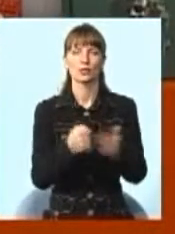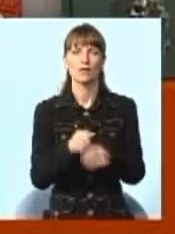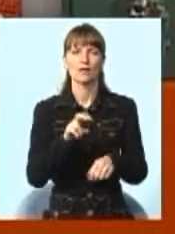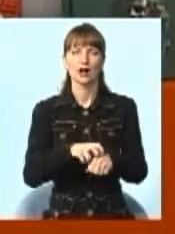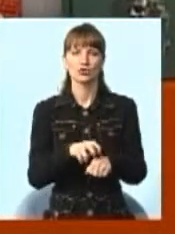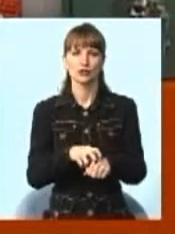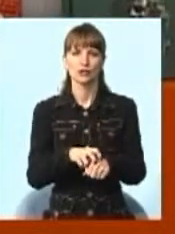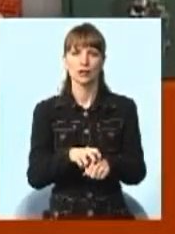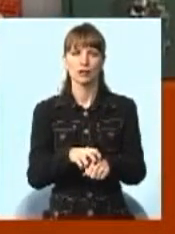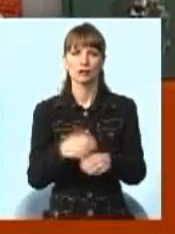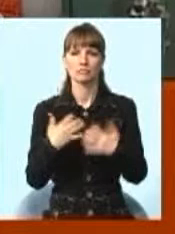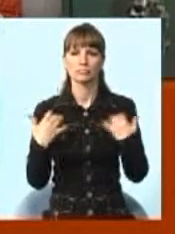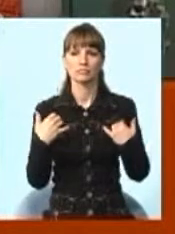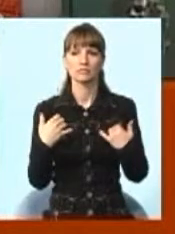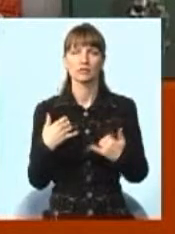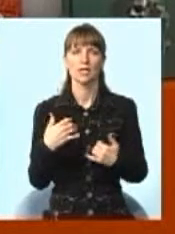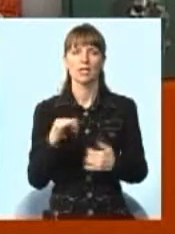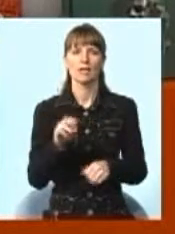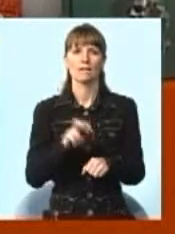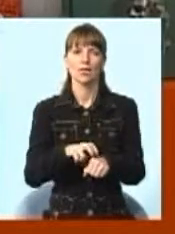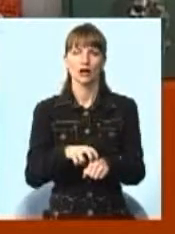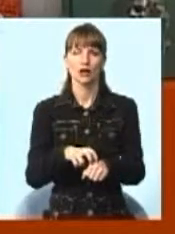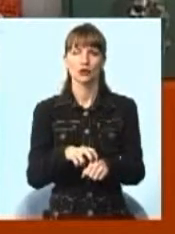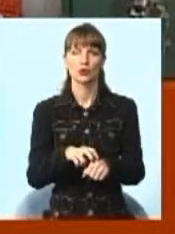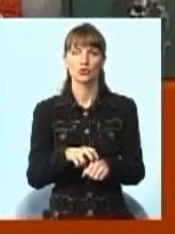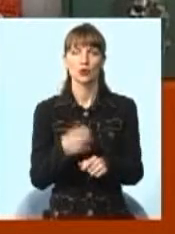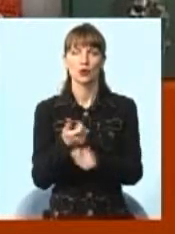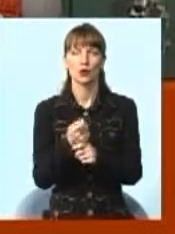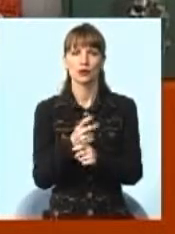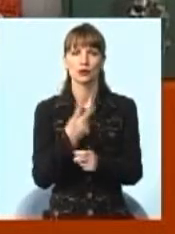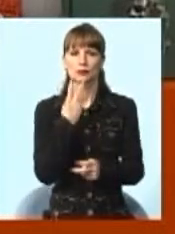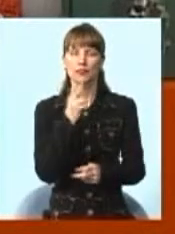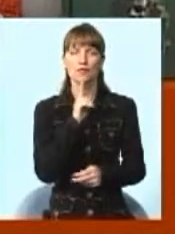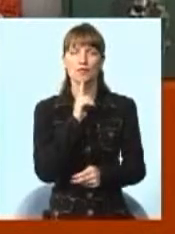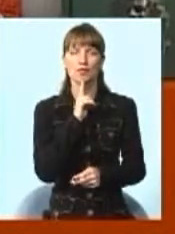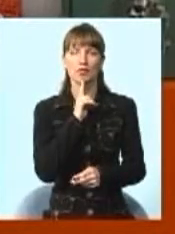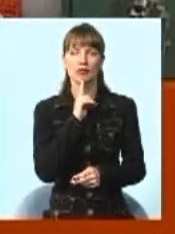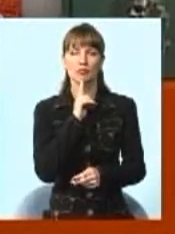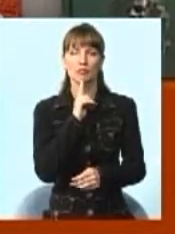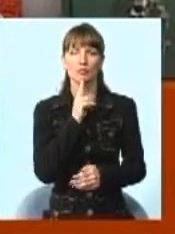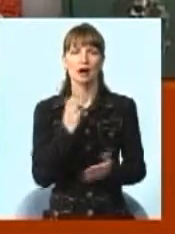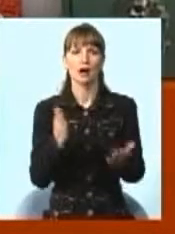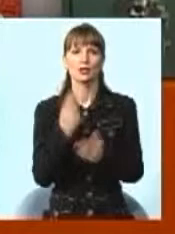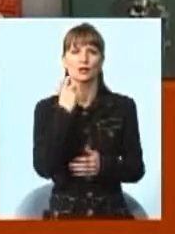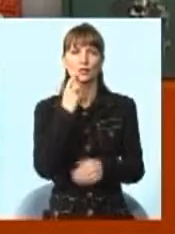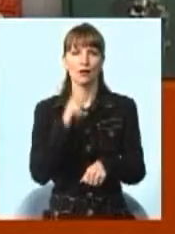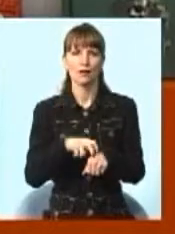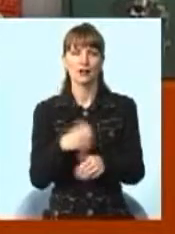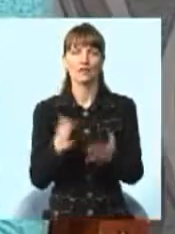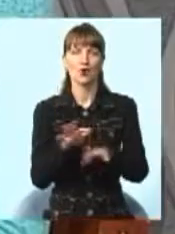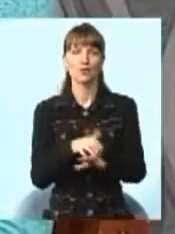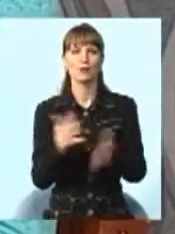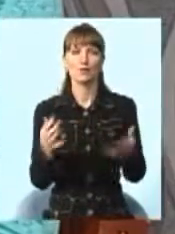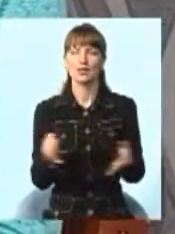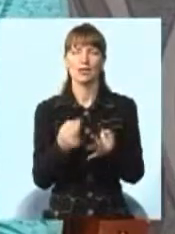ветеринара, і ветеринар його дуже так роздивлявся, там, як стоматолог. Напевно, котик